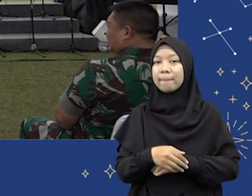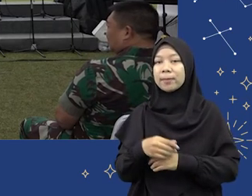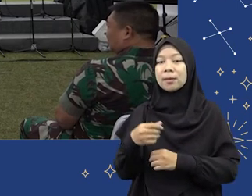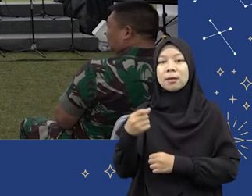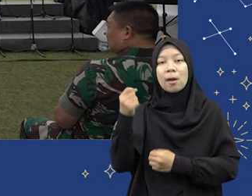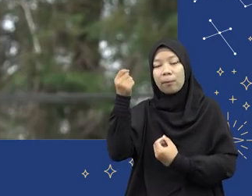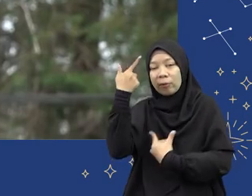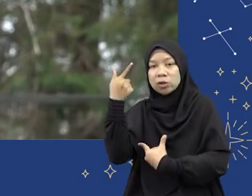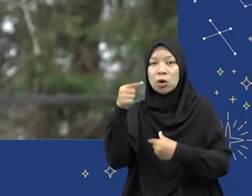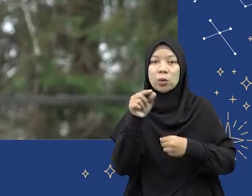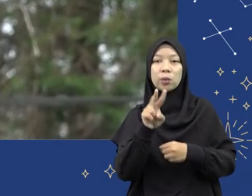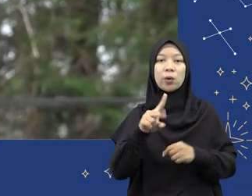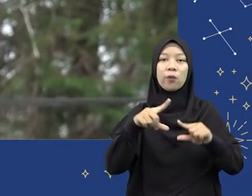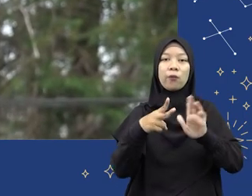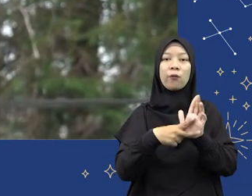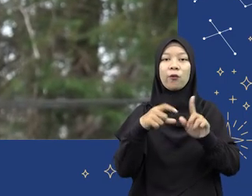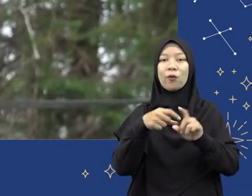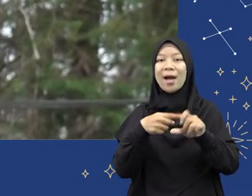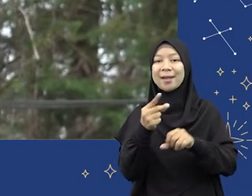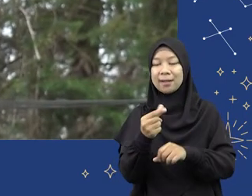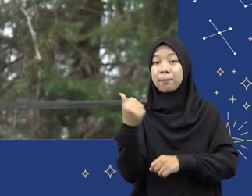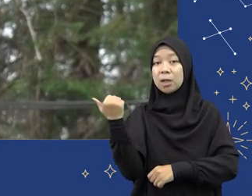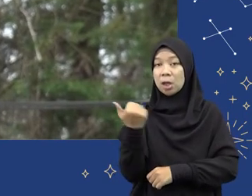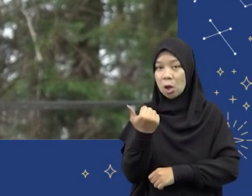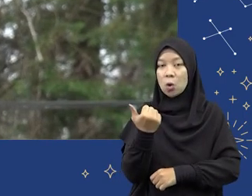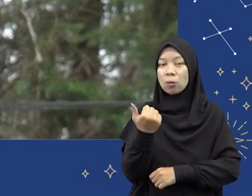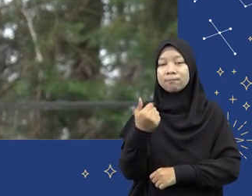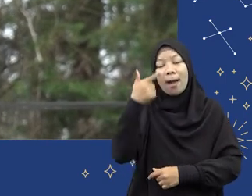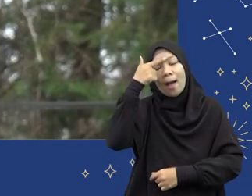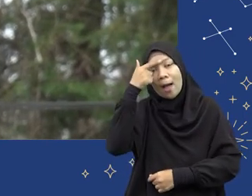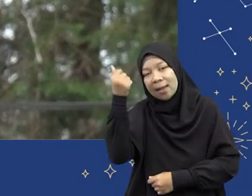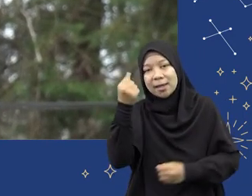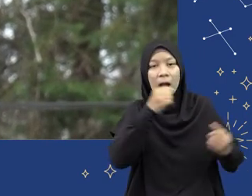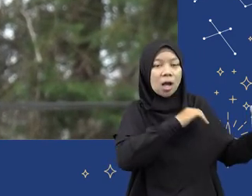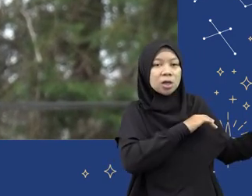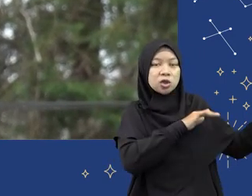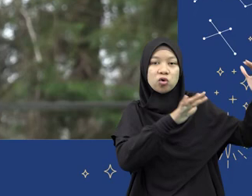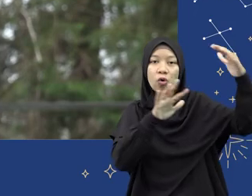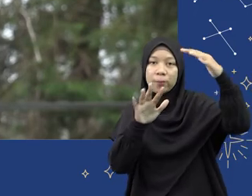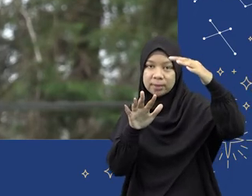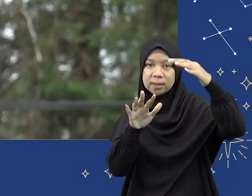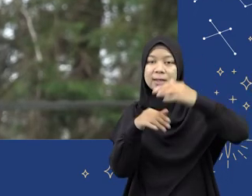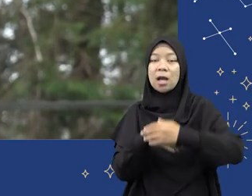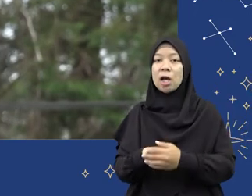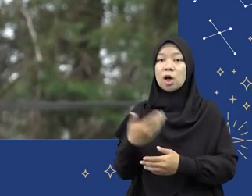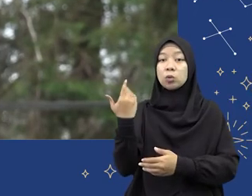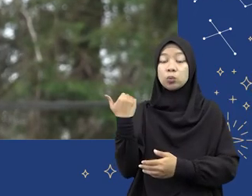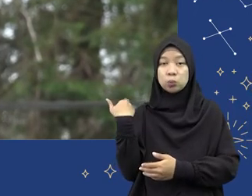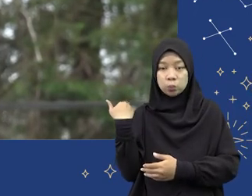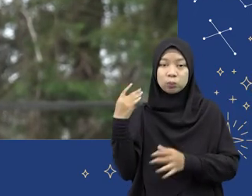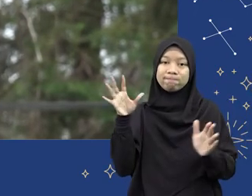profesors beliau adalah astronom yang juga pernah menjadi salah satu pengurus